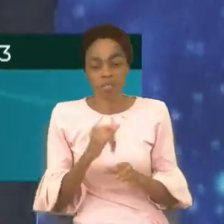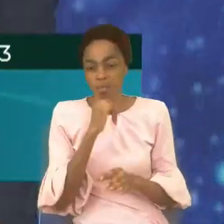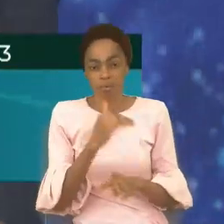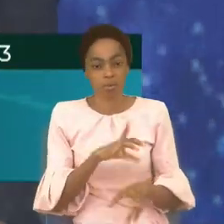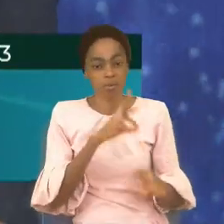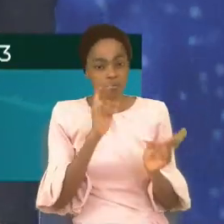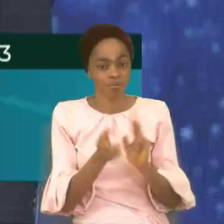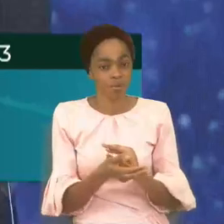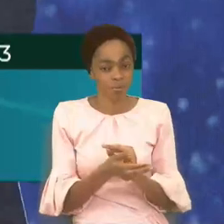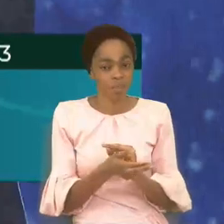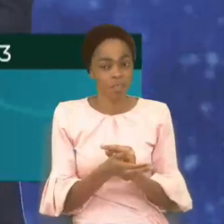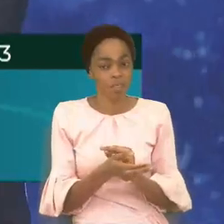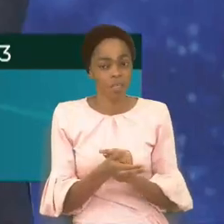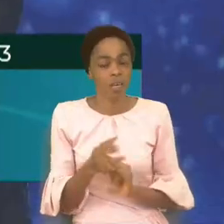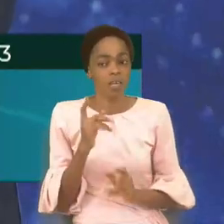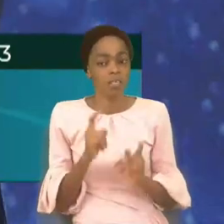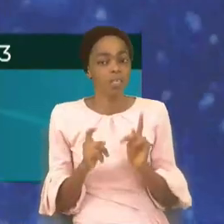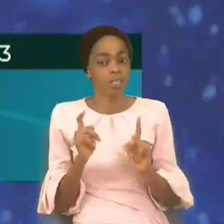pas repentis,